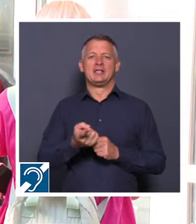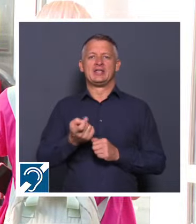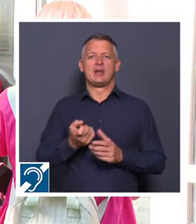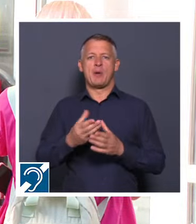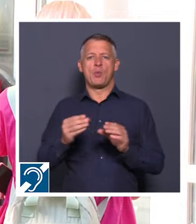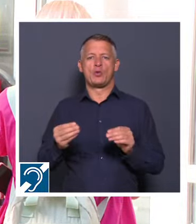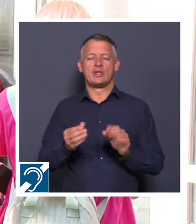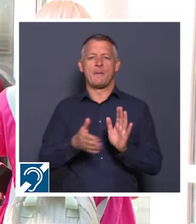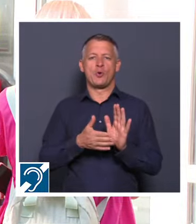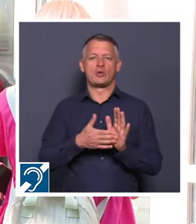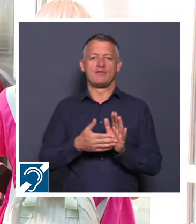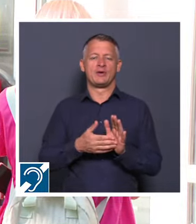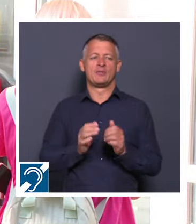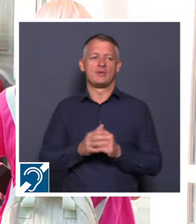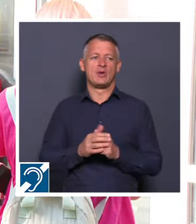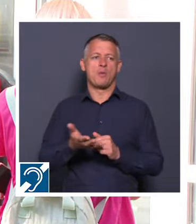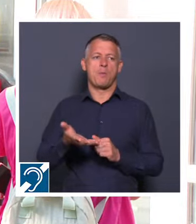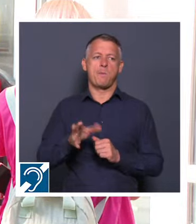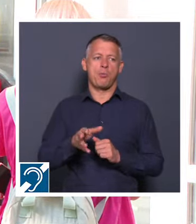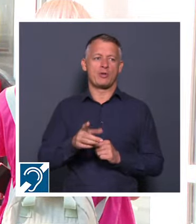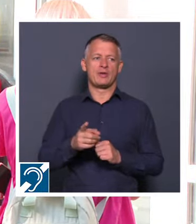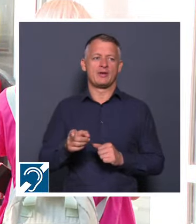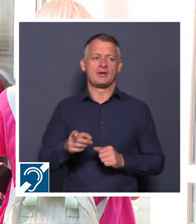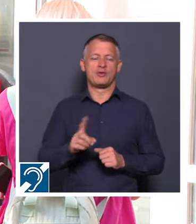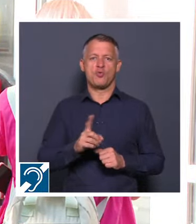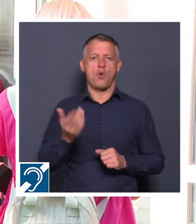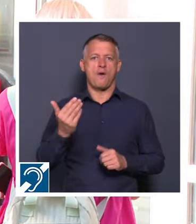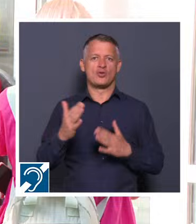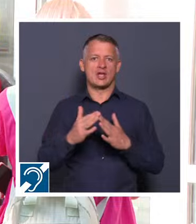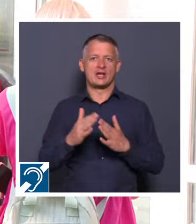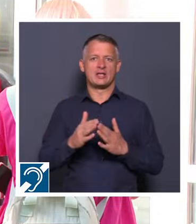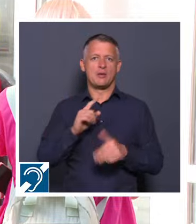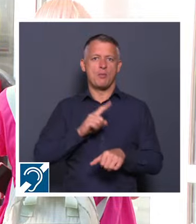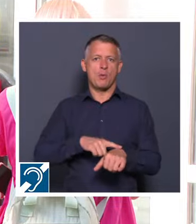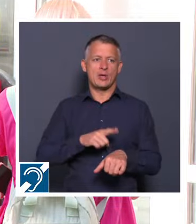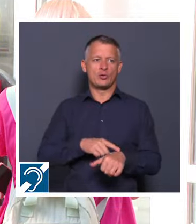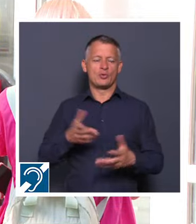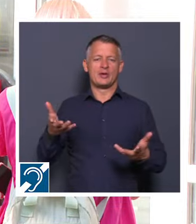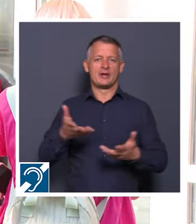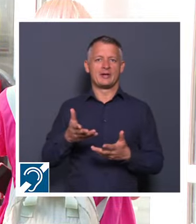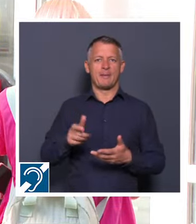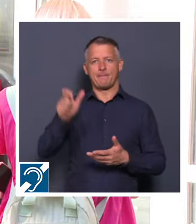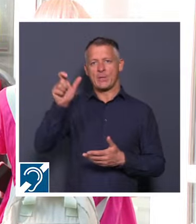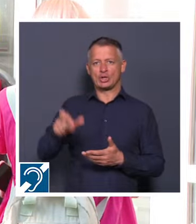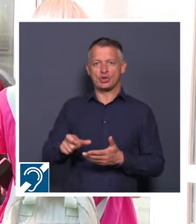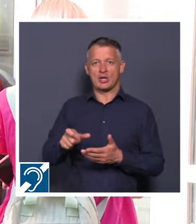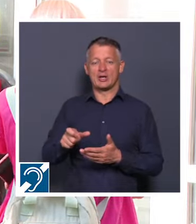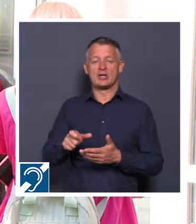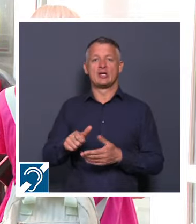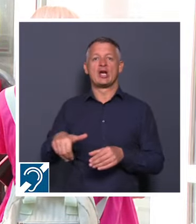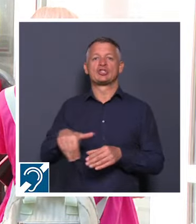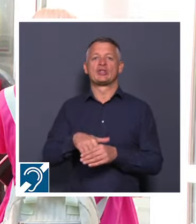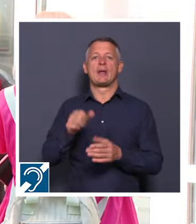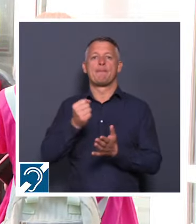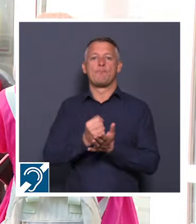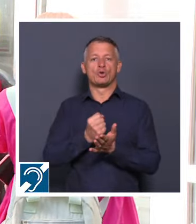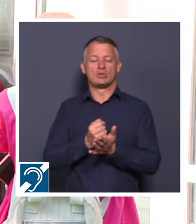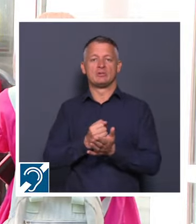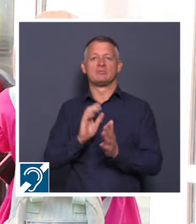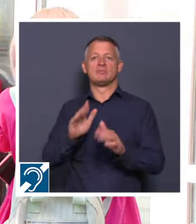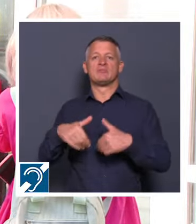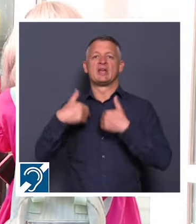singur, poate pentru că nu erau acasă în momentul în care poștașii au încercat să